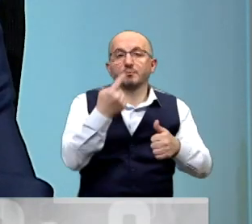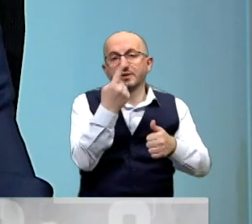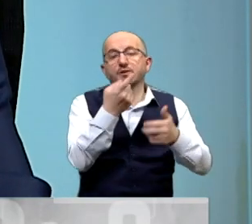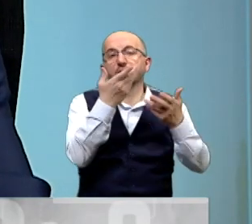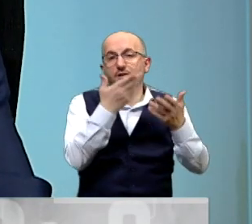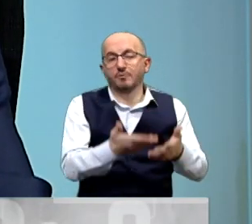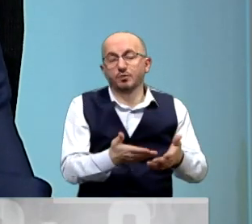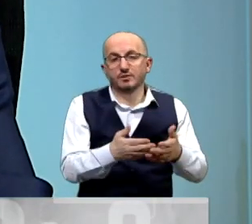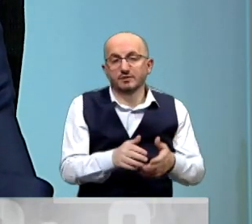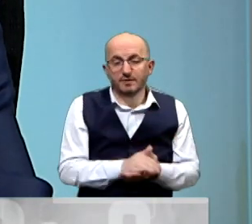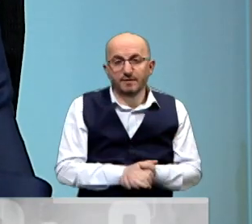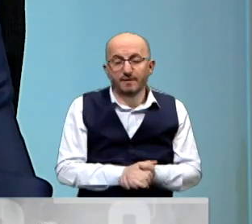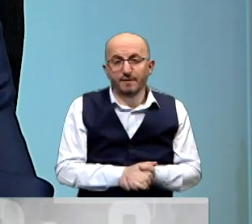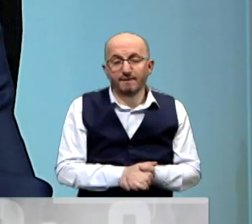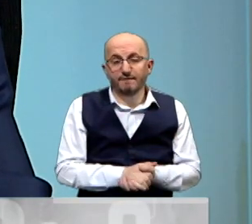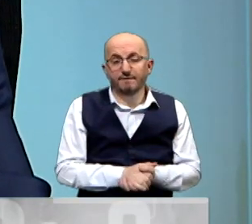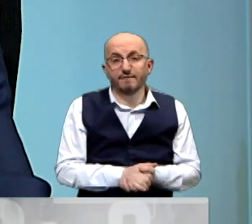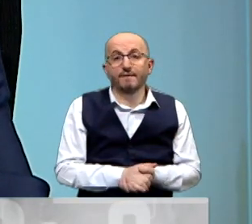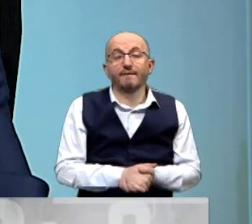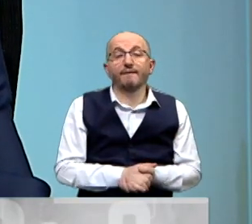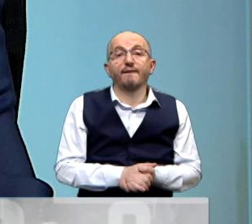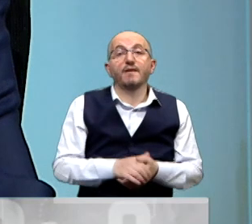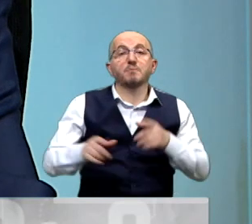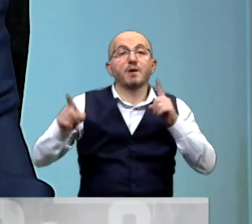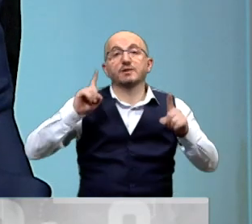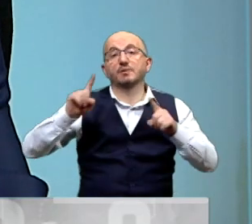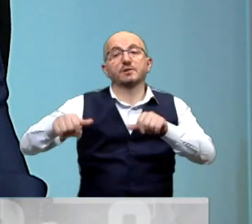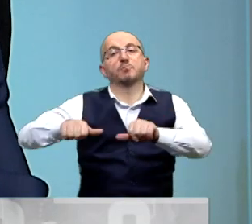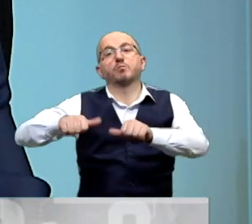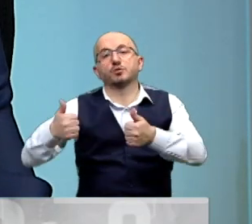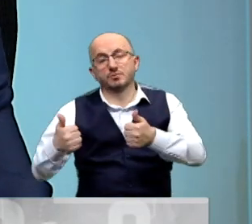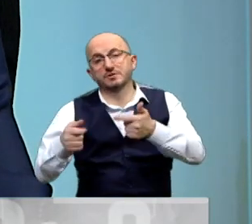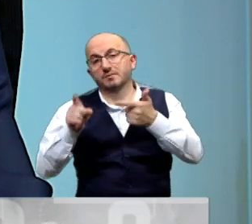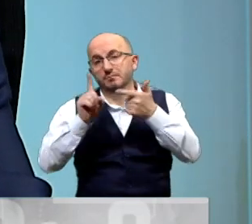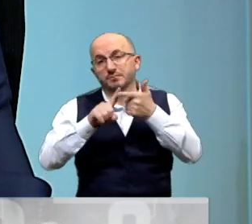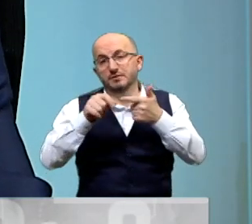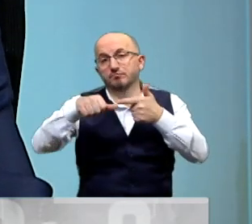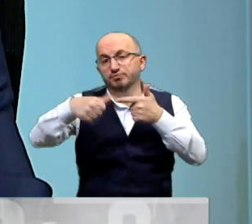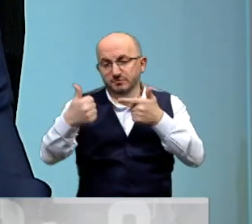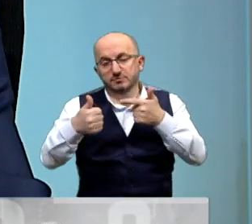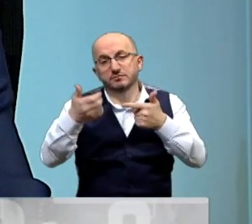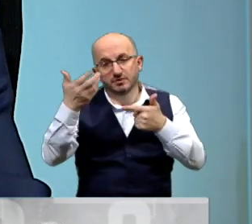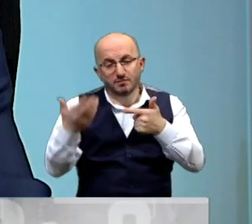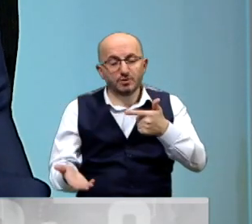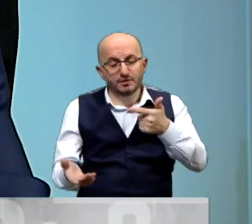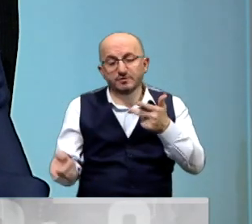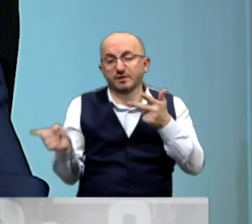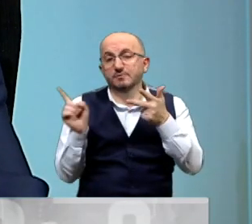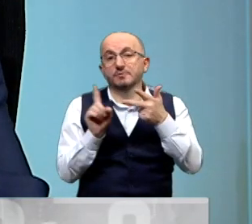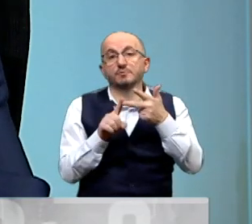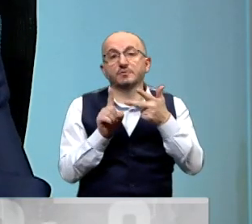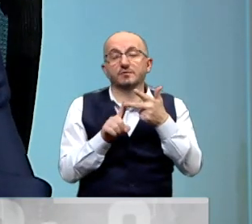Talak bir mecliste verdiyse bir Talak sayılsa mahkemenin boşamasını da ayrı bir Talak kabul edersek